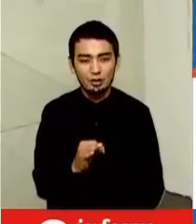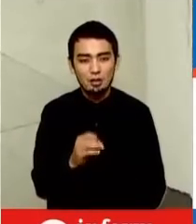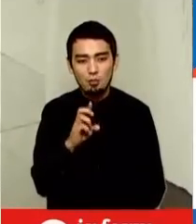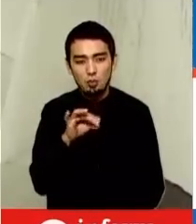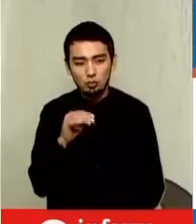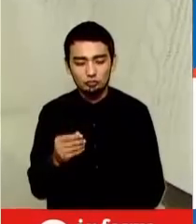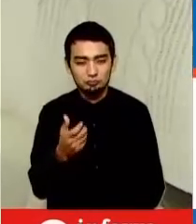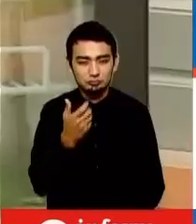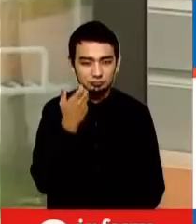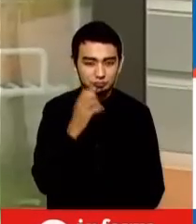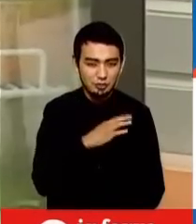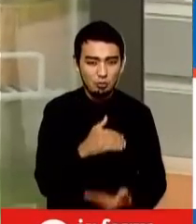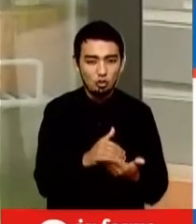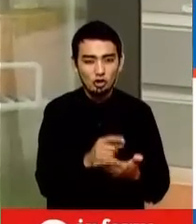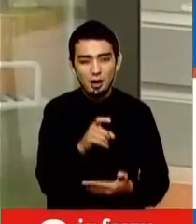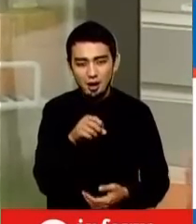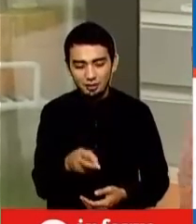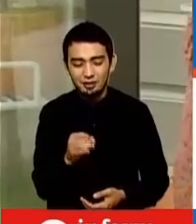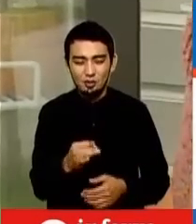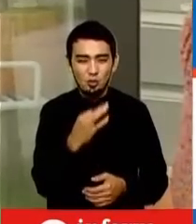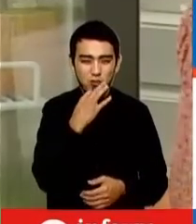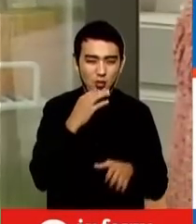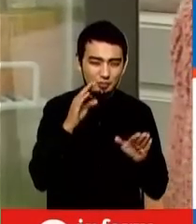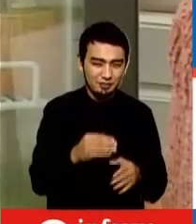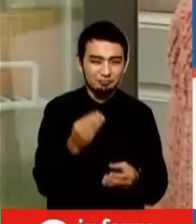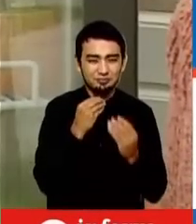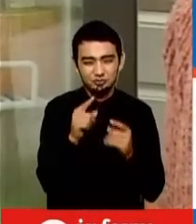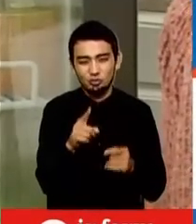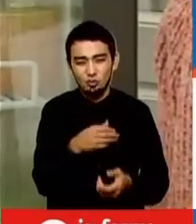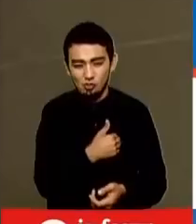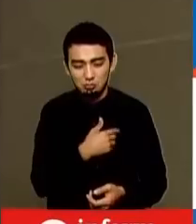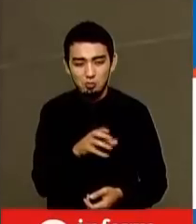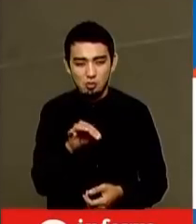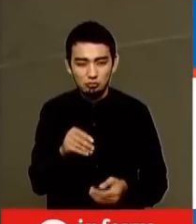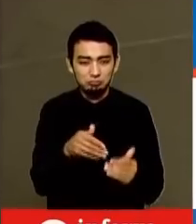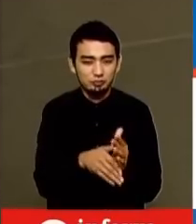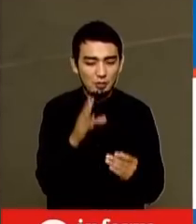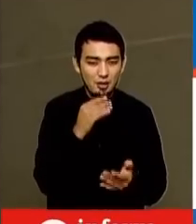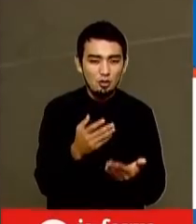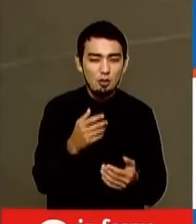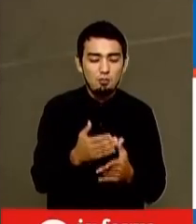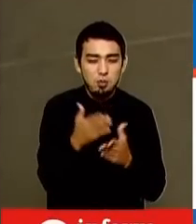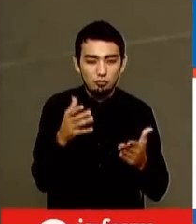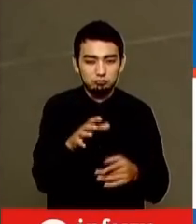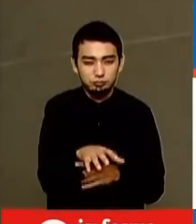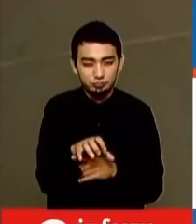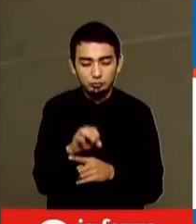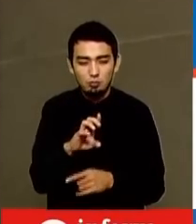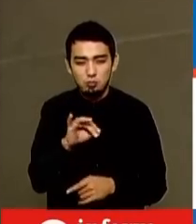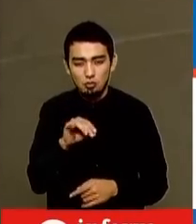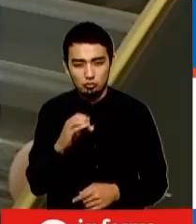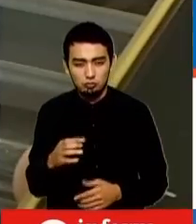будет потратить как в приложении Халык, так и в любом заведении, где есть посттерминал Халык. Чем больше транзакций, тем больше бонусов